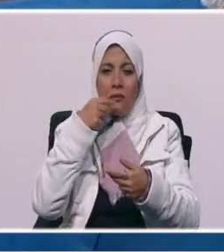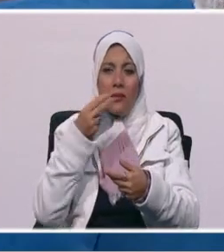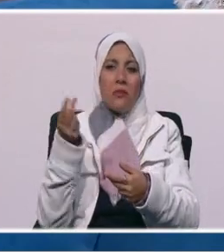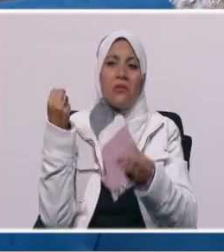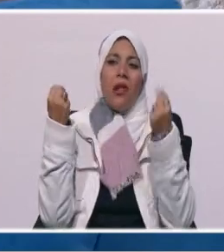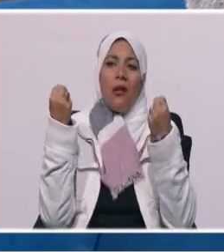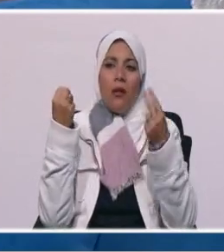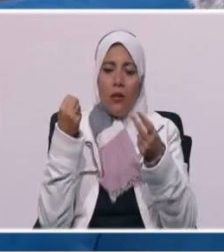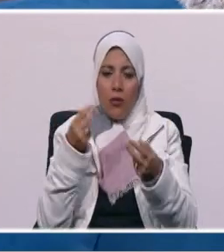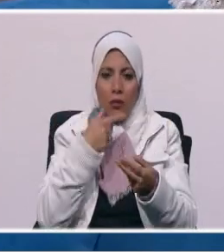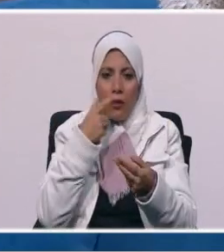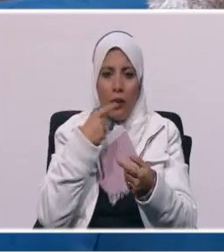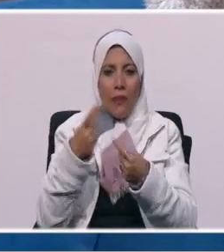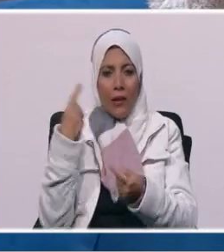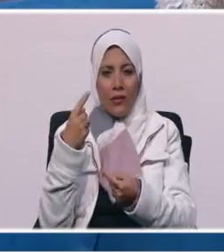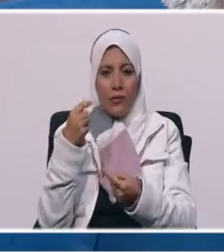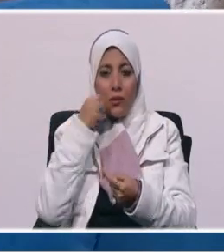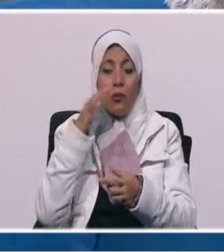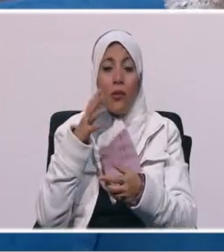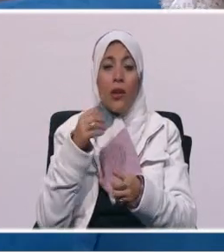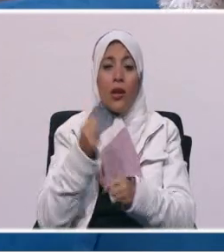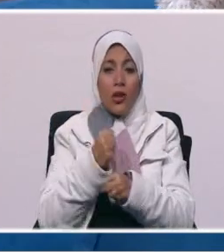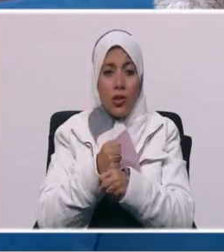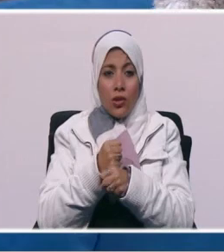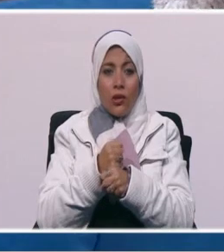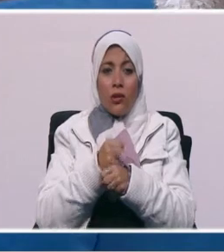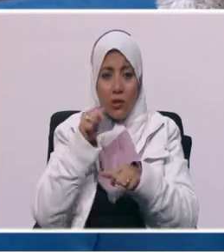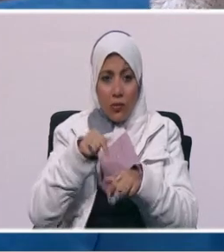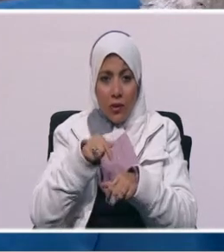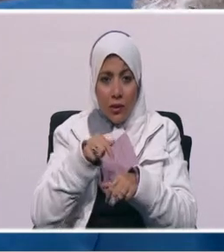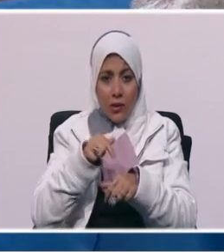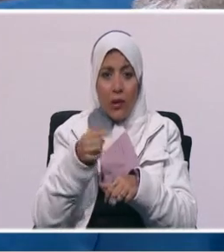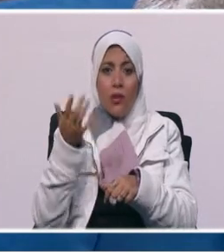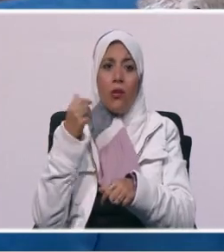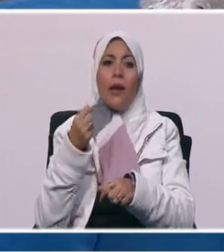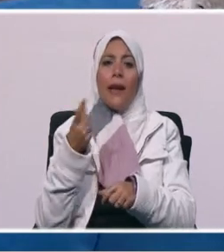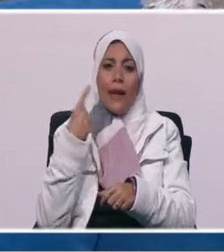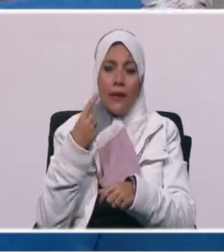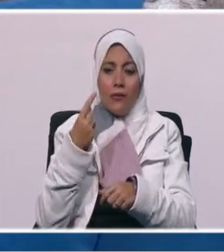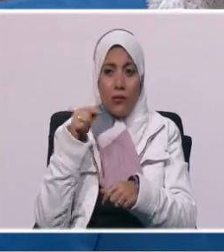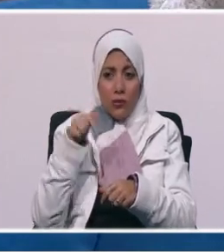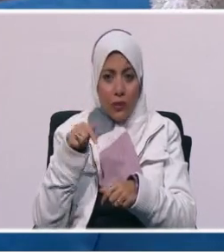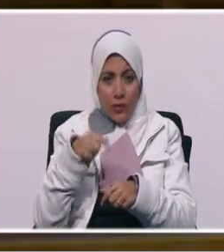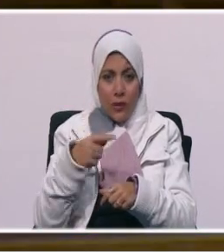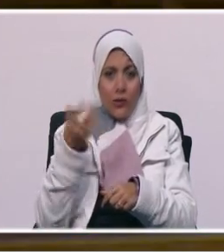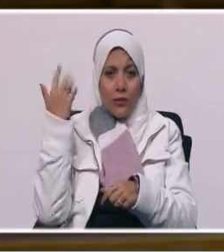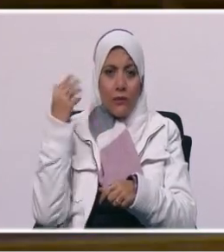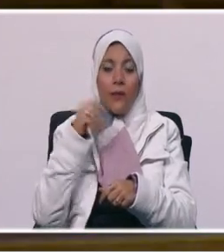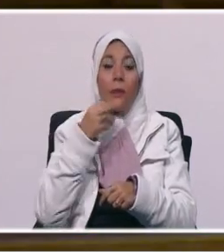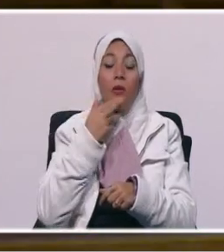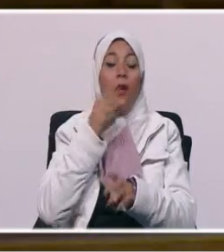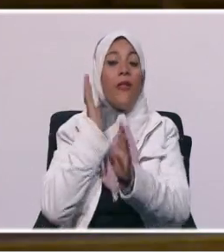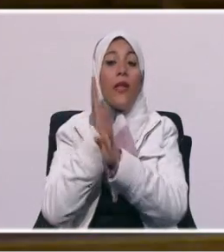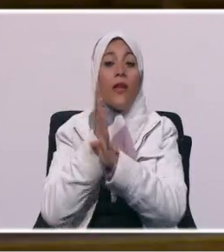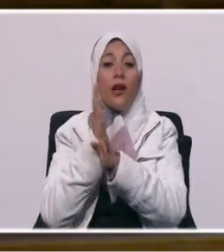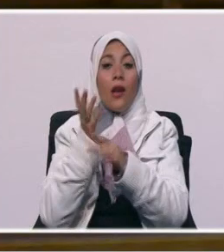مش حمل ده، احنا ممكن نستحمل حاجات كتير، ممكن استحمل دلوقتي بس وقتها انا ما كنتش حمل الكلام ده. طب مين من الفنانين كان جنبك